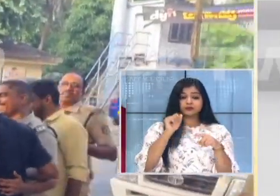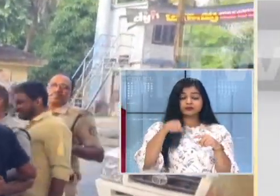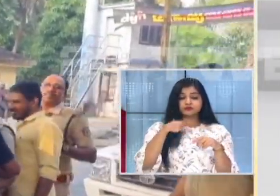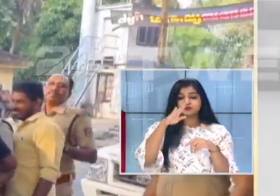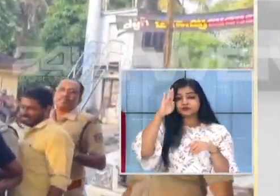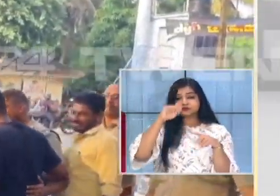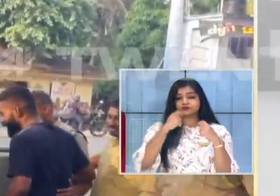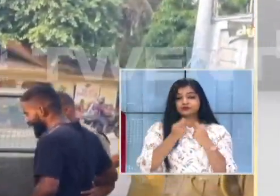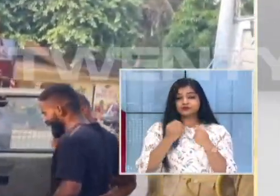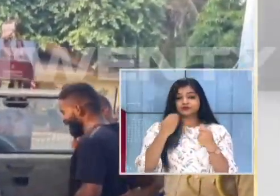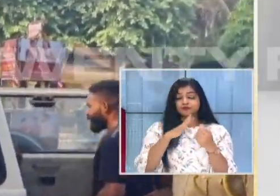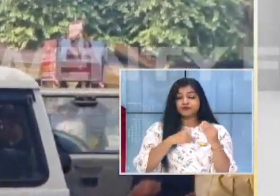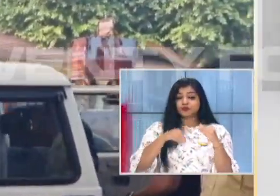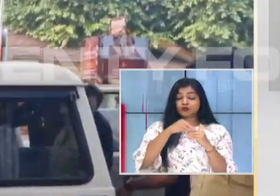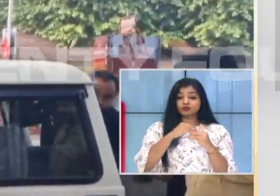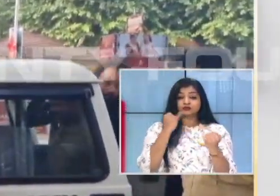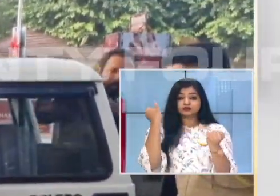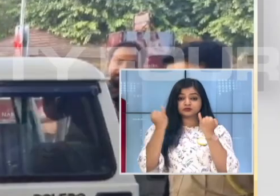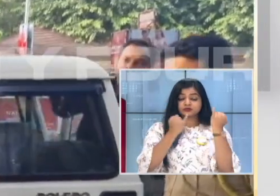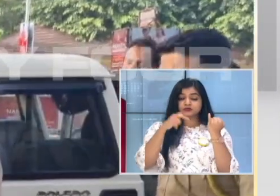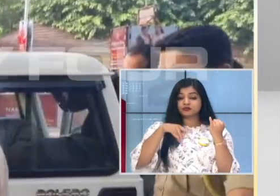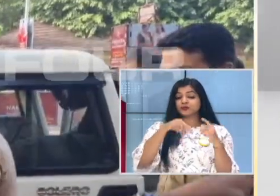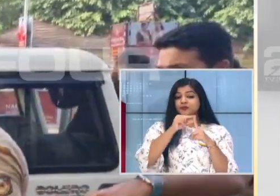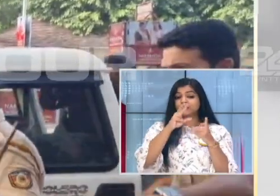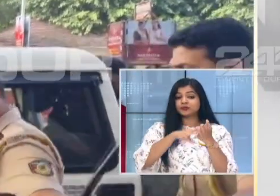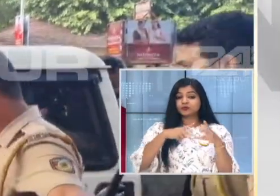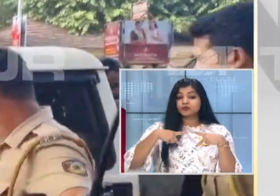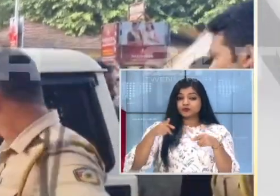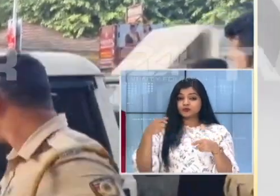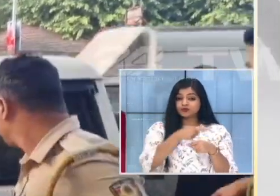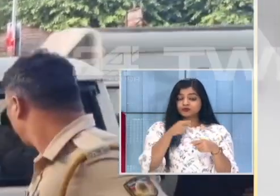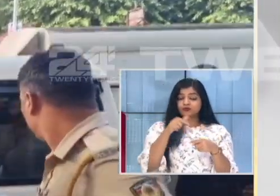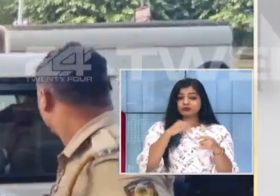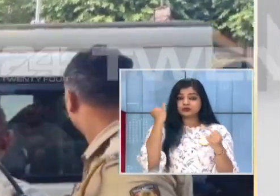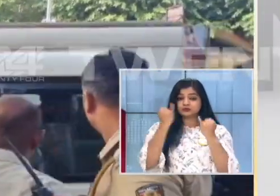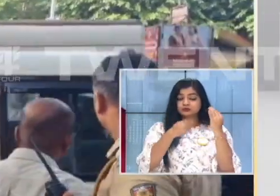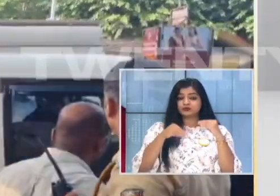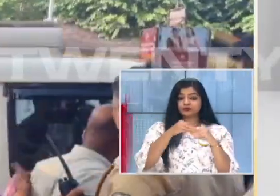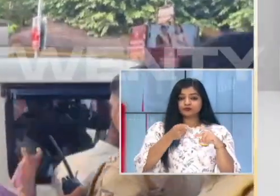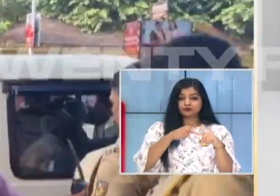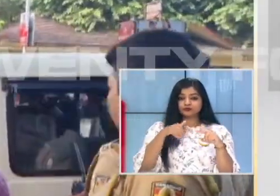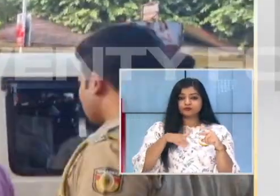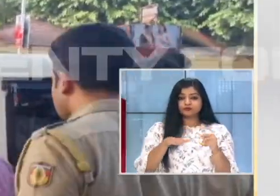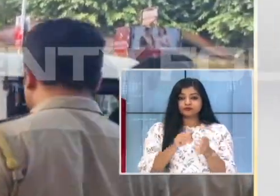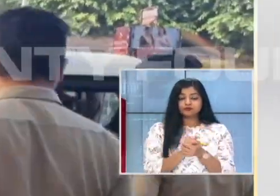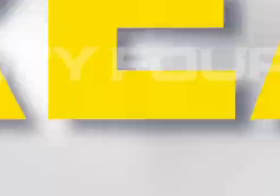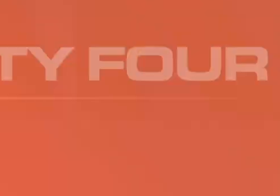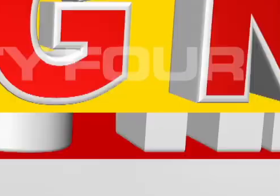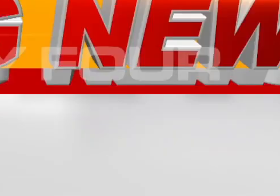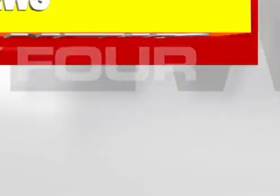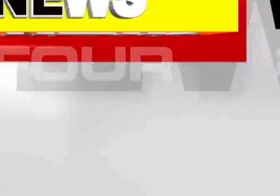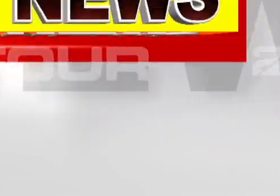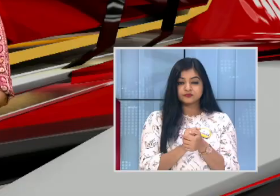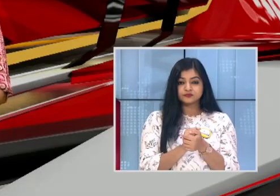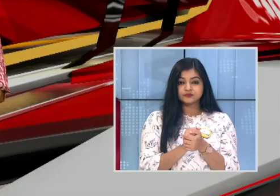കൂടുതൽ പരിശോധനകൾ ഇപ്പോൾ പ്രധാനമന്ത്രിയുടെ വാഹനവ്യൂഹം കടന്നുപോകുന്ന പ്രദേശങ്ങളിലെല്ലാം നടക്കുകയാണ്. ശരി, എസ് ശ്യാംകുമാറാണ്